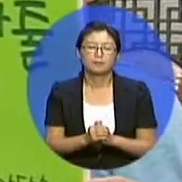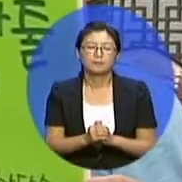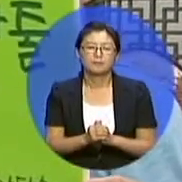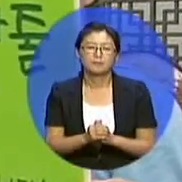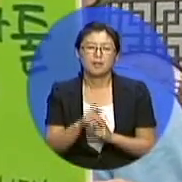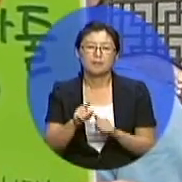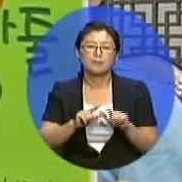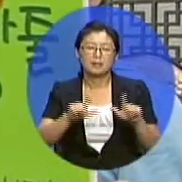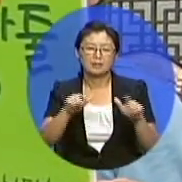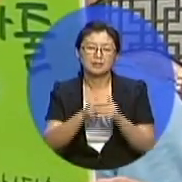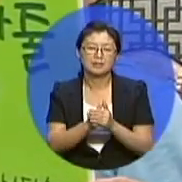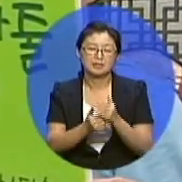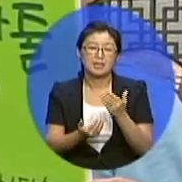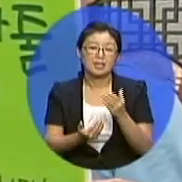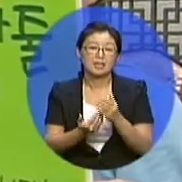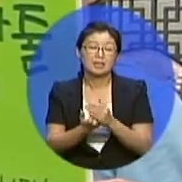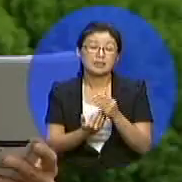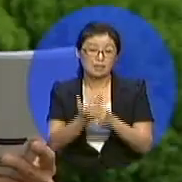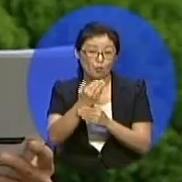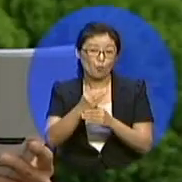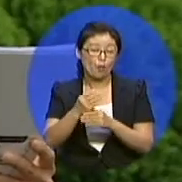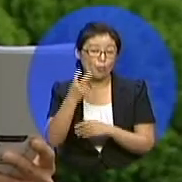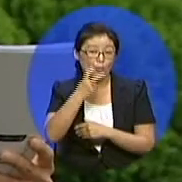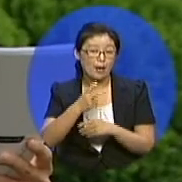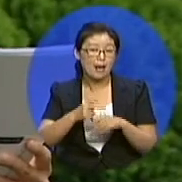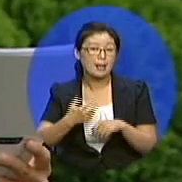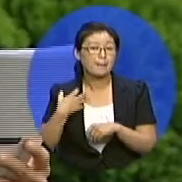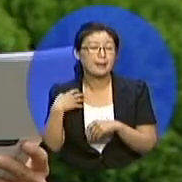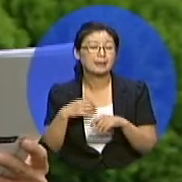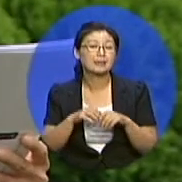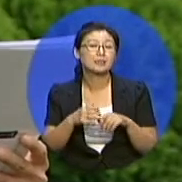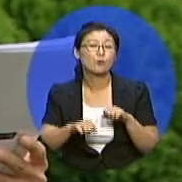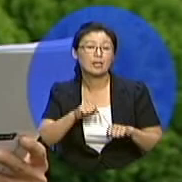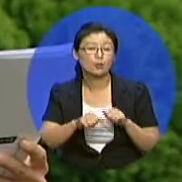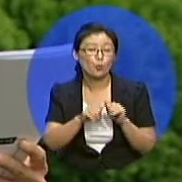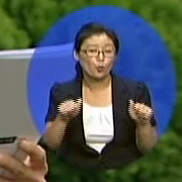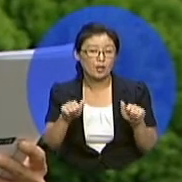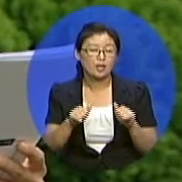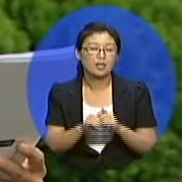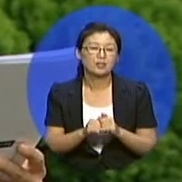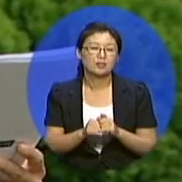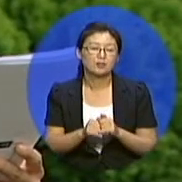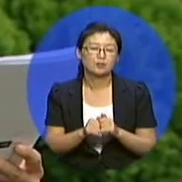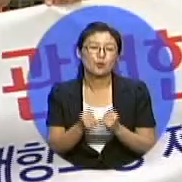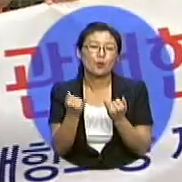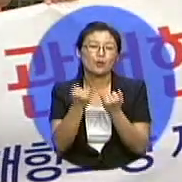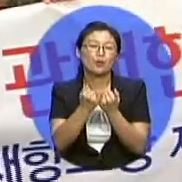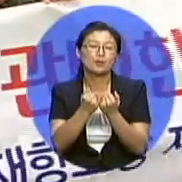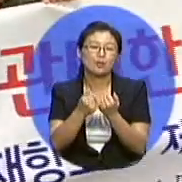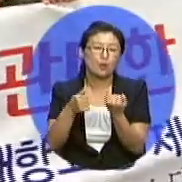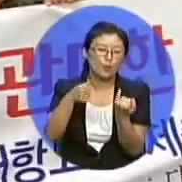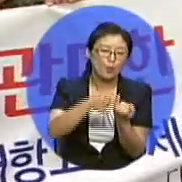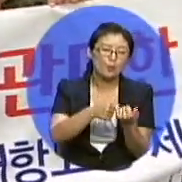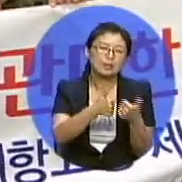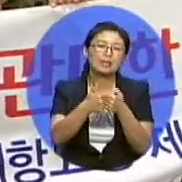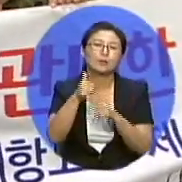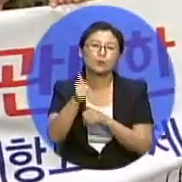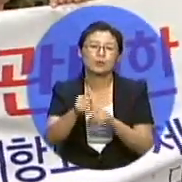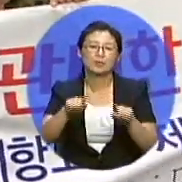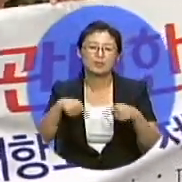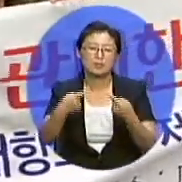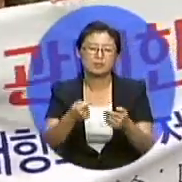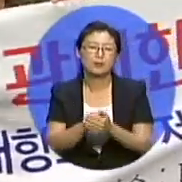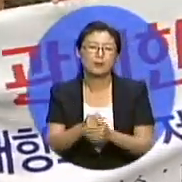한편 이날은 사건 관리를 맡은 김진희 활동가를 비롯한 서울 여성장애인 성폭력 상담소 이희정 소장 등이